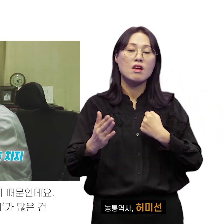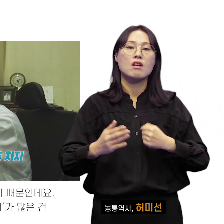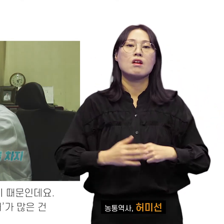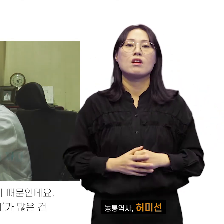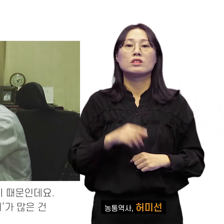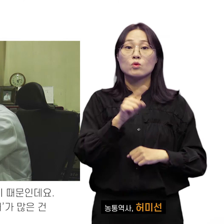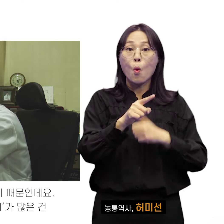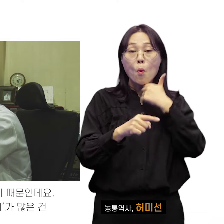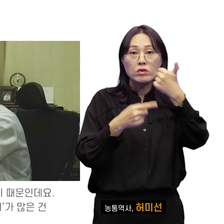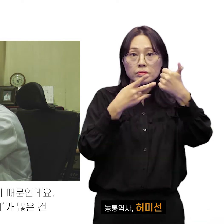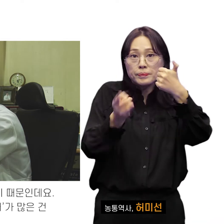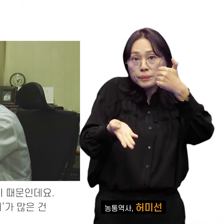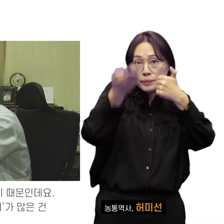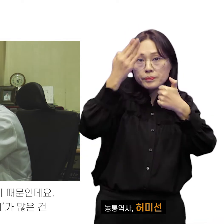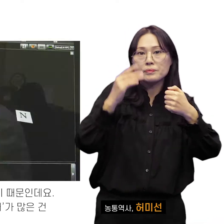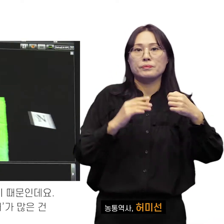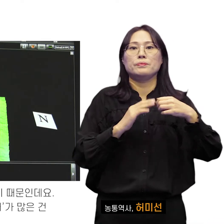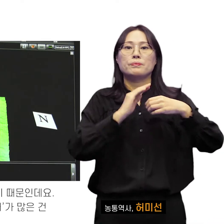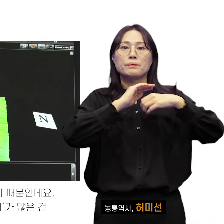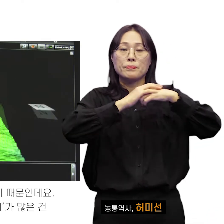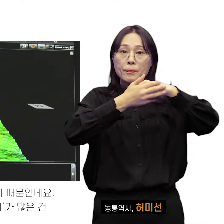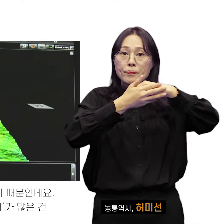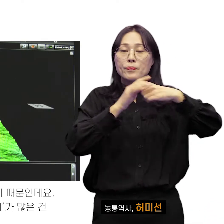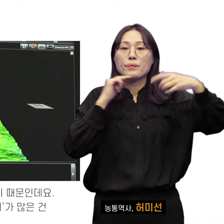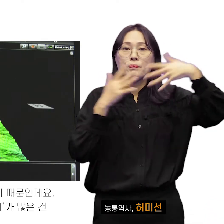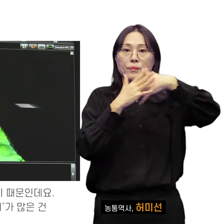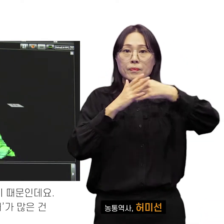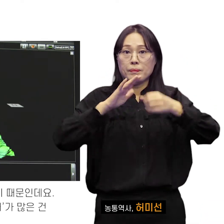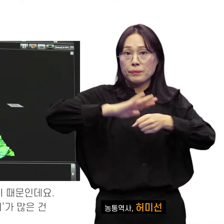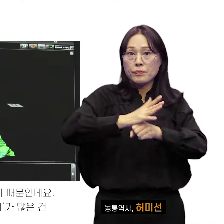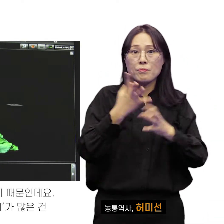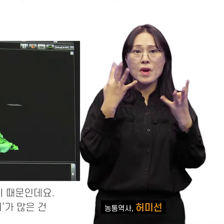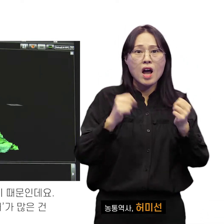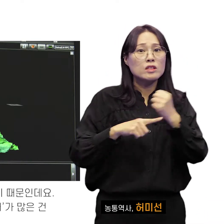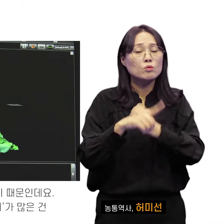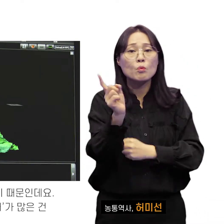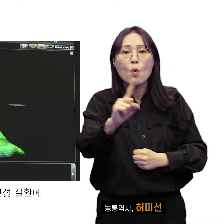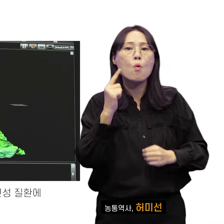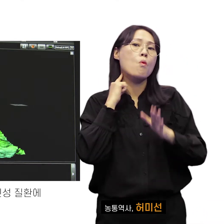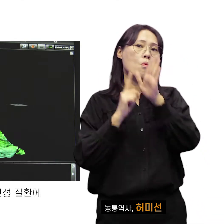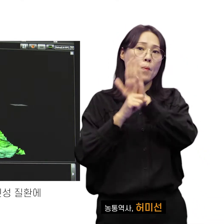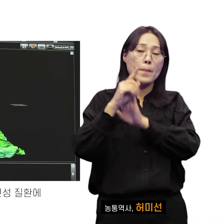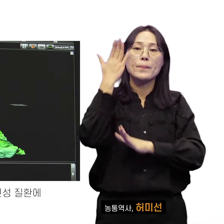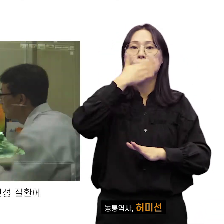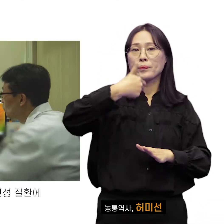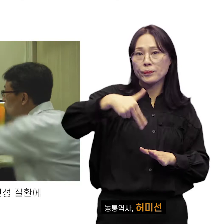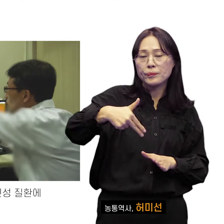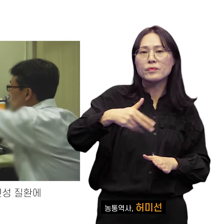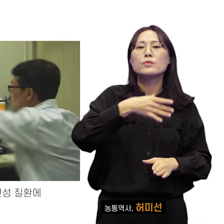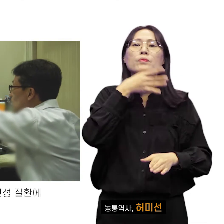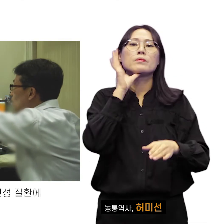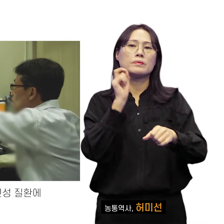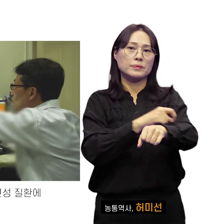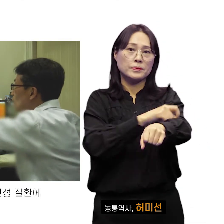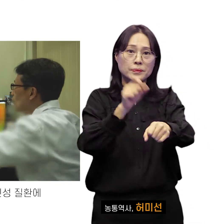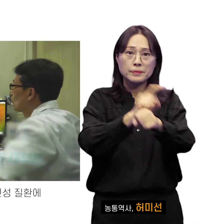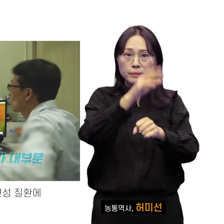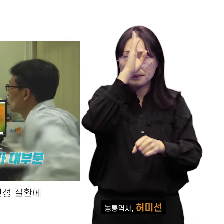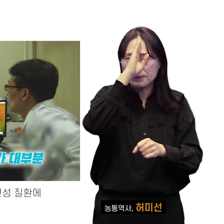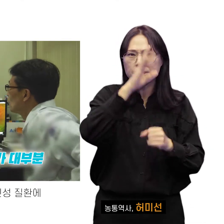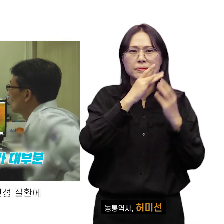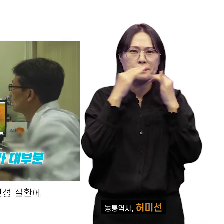때문인데요. 이처럼 50대 이상에서 망막 혈관 폐쇄가 많은 건 이 질환이 고혈압과 당뇨병